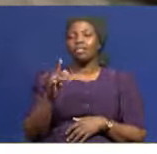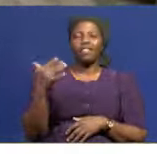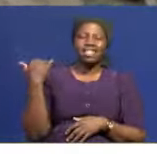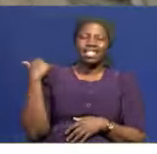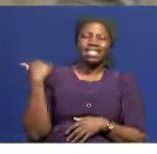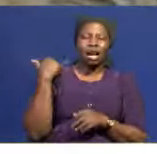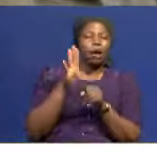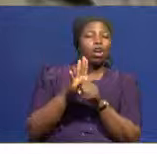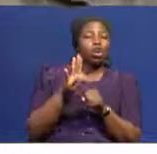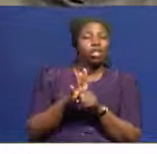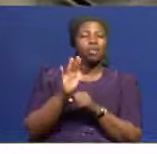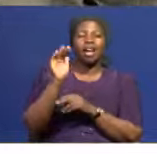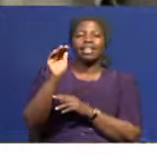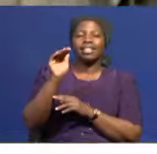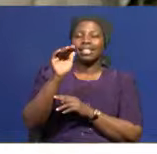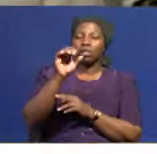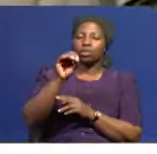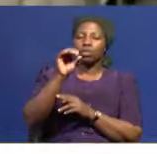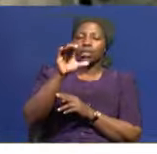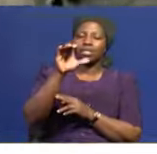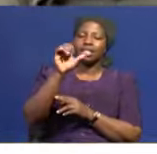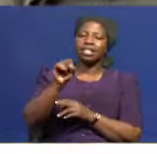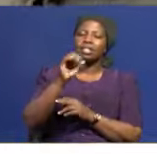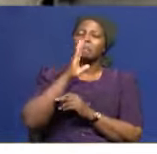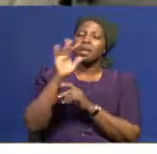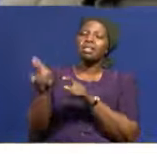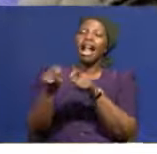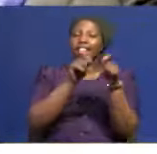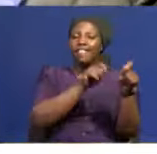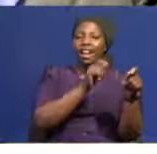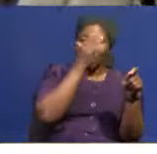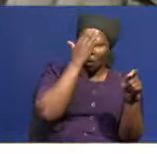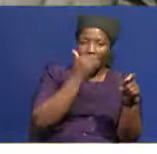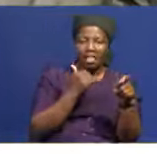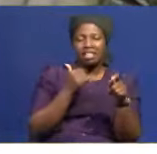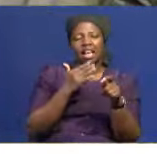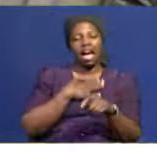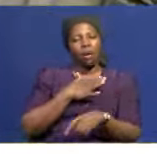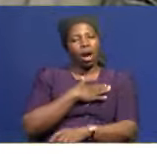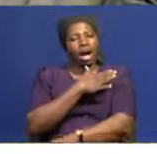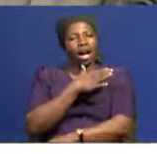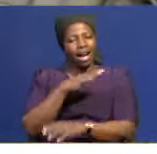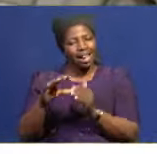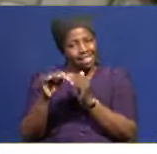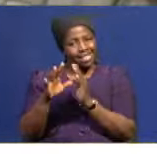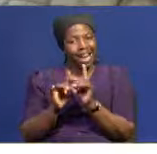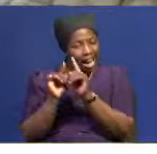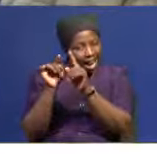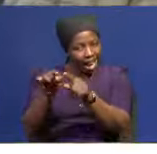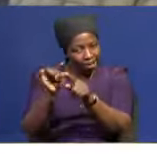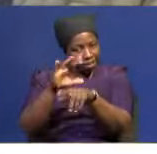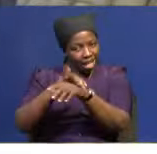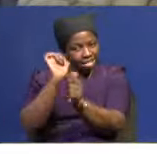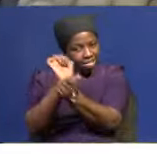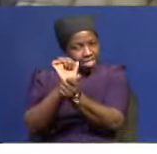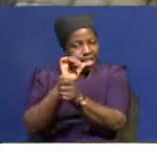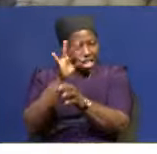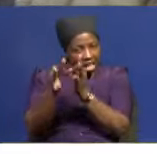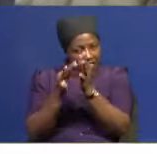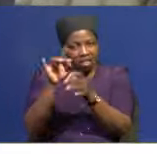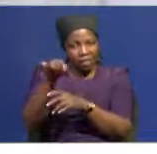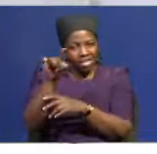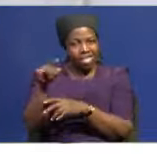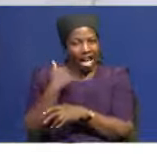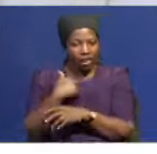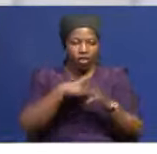sababu amekuwa kila wakati kapteni wetu anakuja wanashikwa, kama kuna makosa au oria wanaachiliwa, yeye